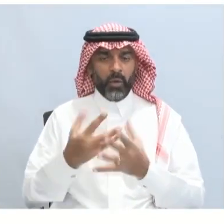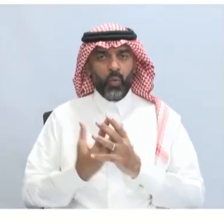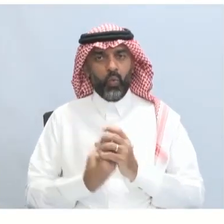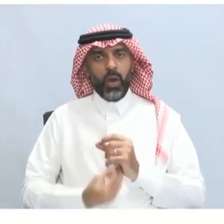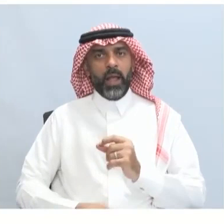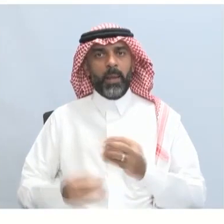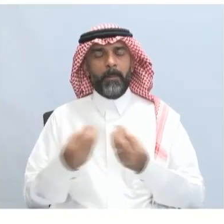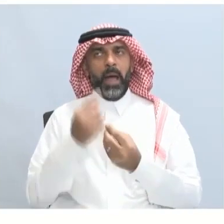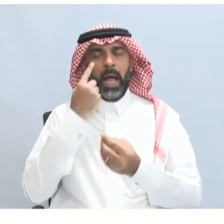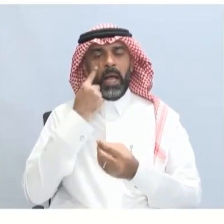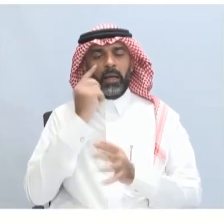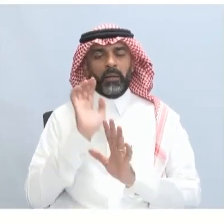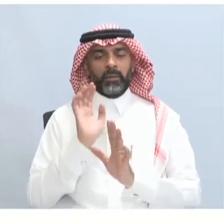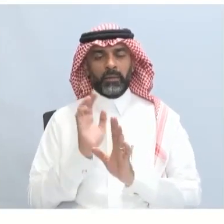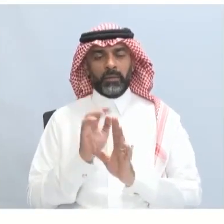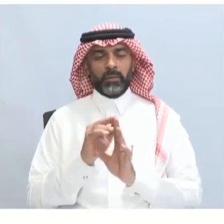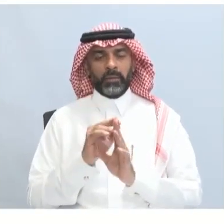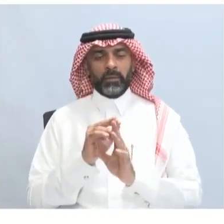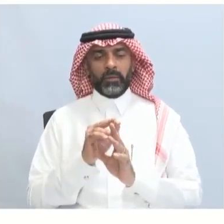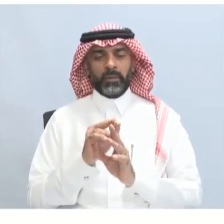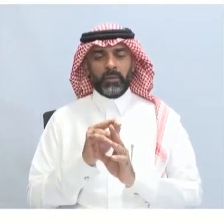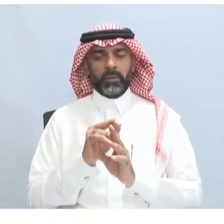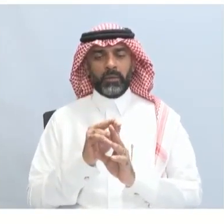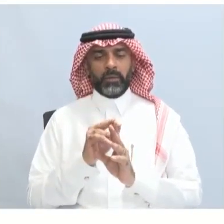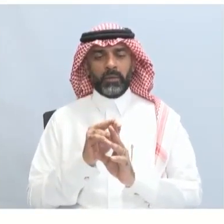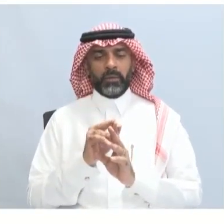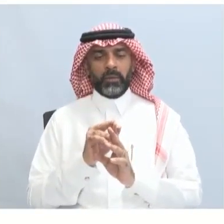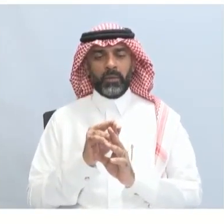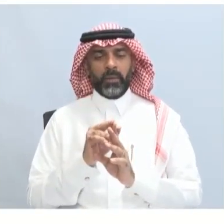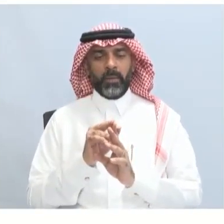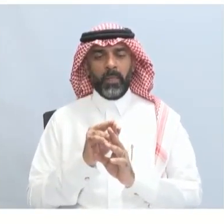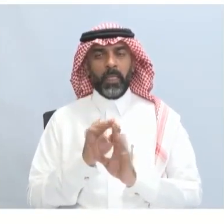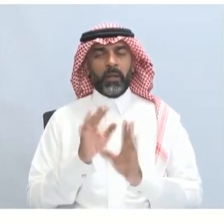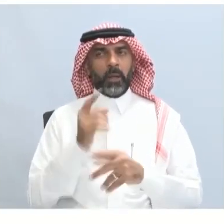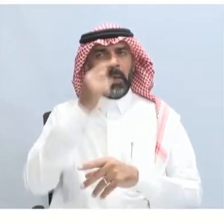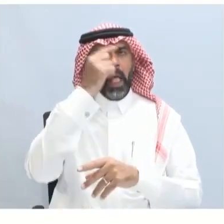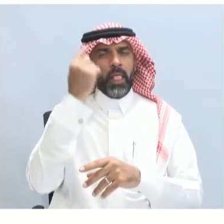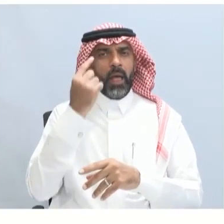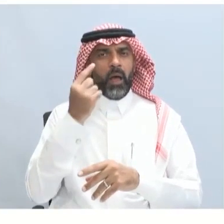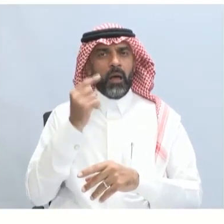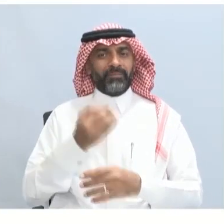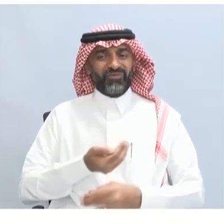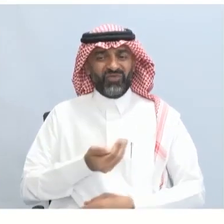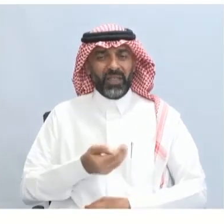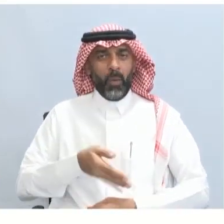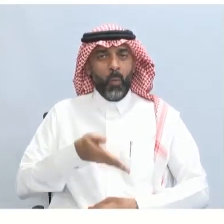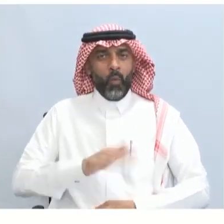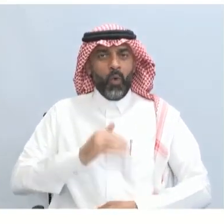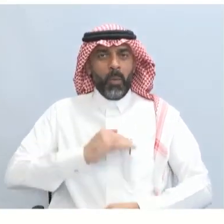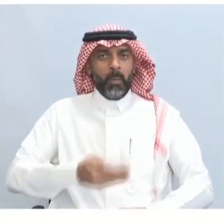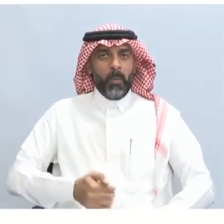بطن امه فان ما يثبت له يعتبر كان لم يكن يعتبر كان لم كان لم